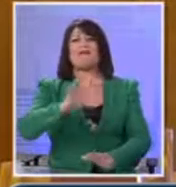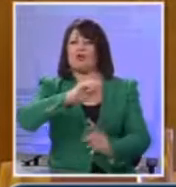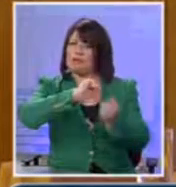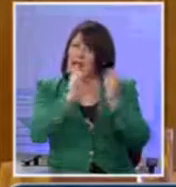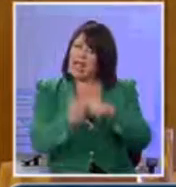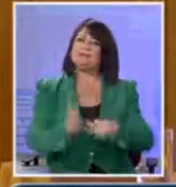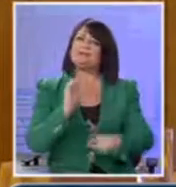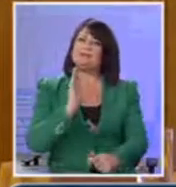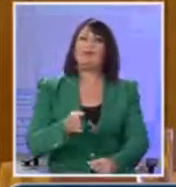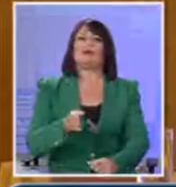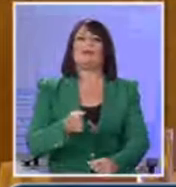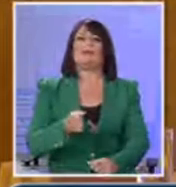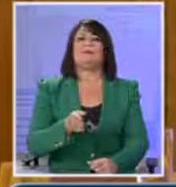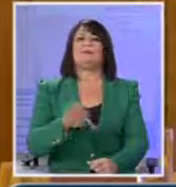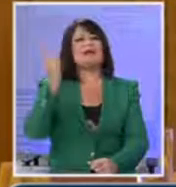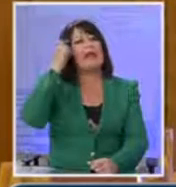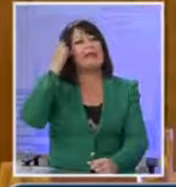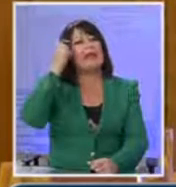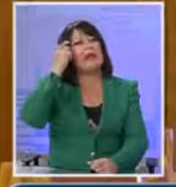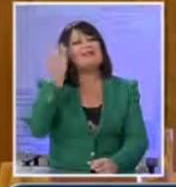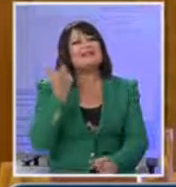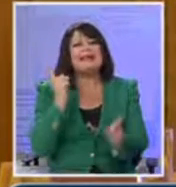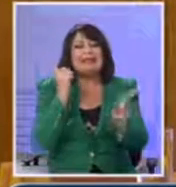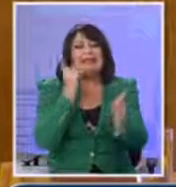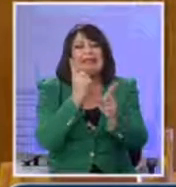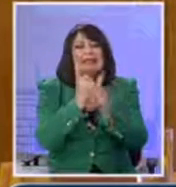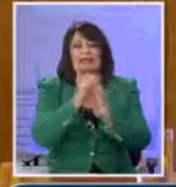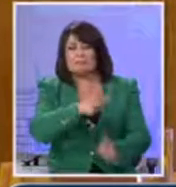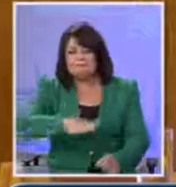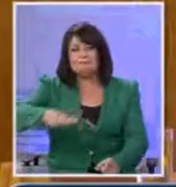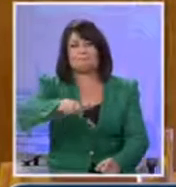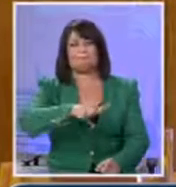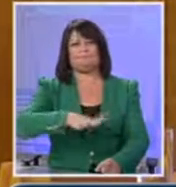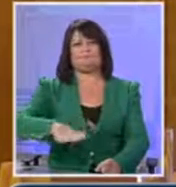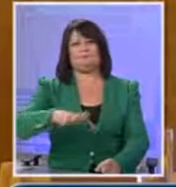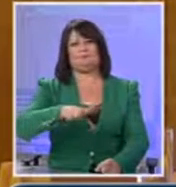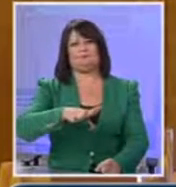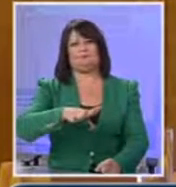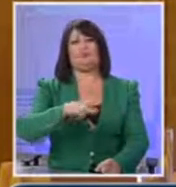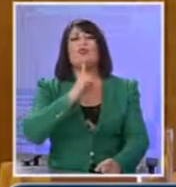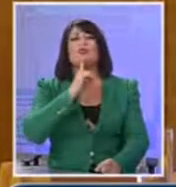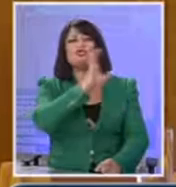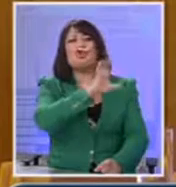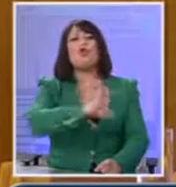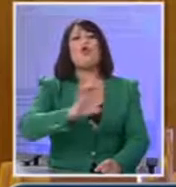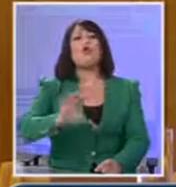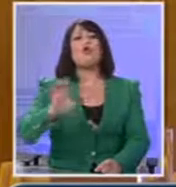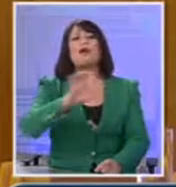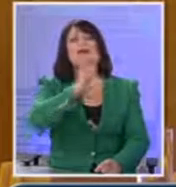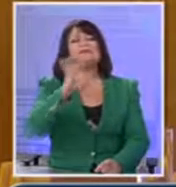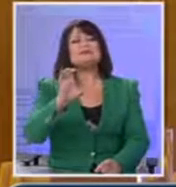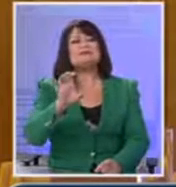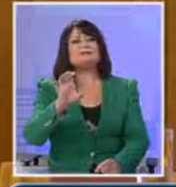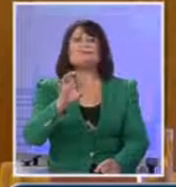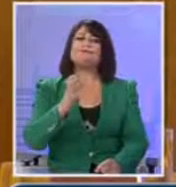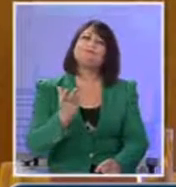η Ευρώπη μπορεί να καταλάβει τις ειδικές συνθήκες που έχουν χώρες, ορισμένες χώρες, οι